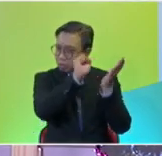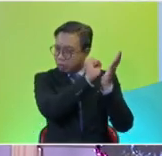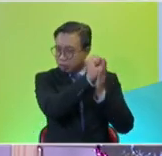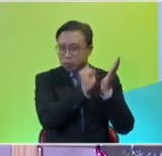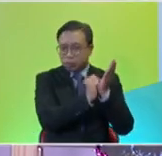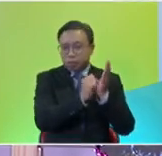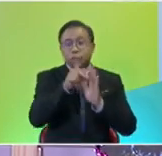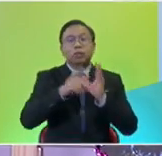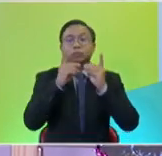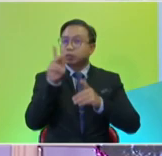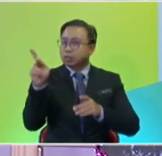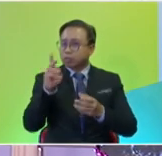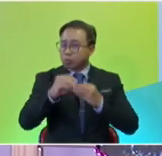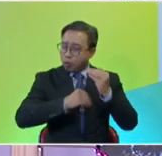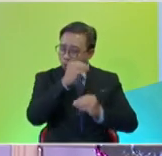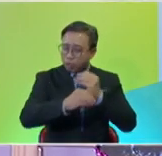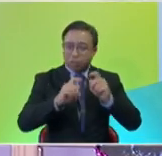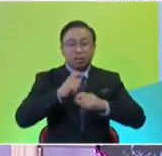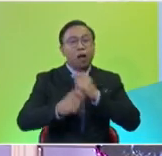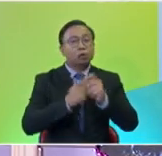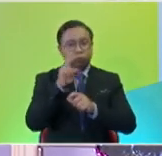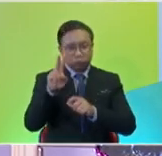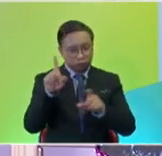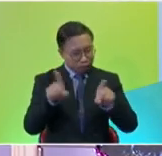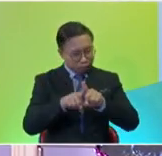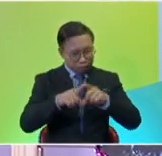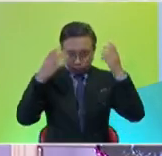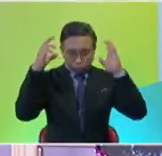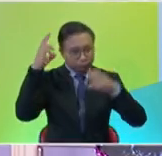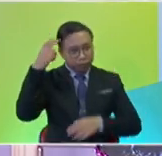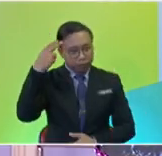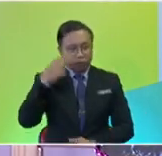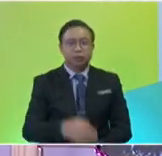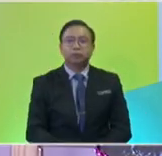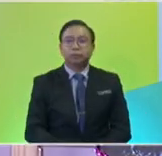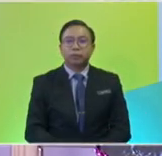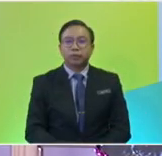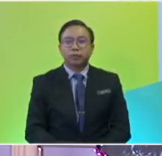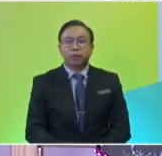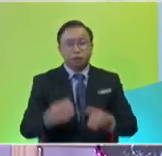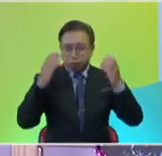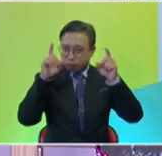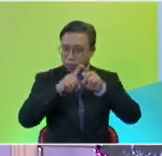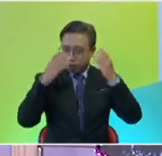pendidikan moral tahun 2 bisa mengecek gocan dan juga jubah yaitu